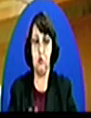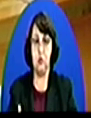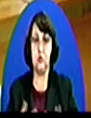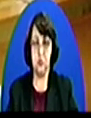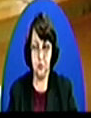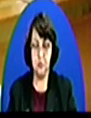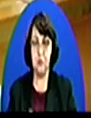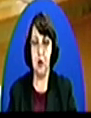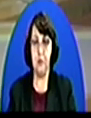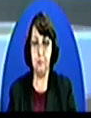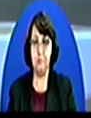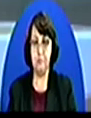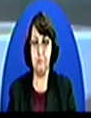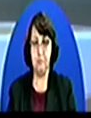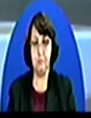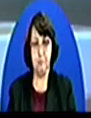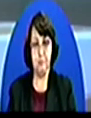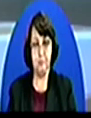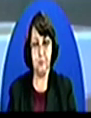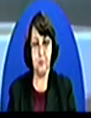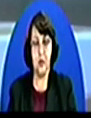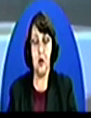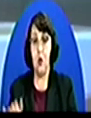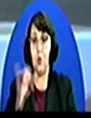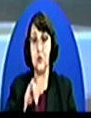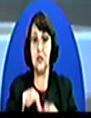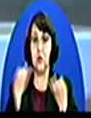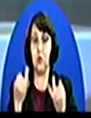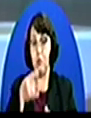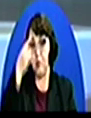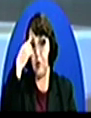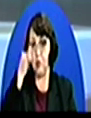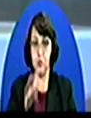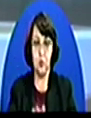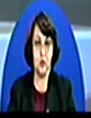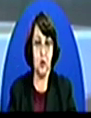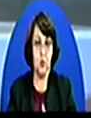Улсын хурал Монгол улсын урт хугацааны хөгжлийн бодлогын баримт бичиг